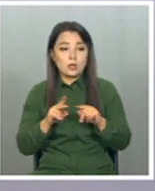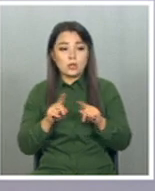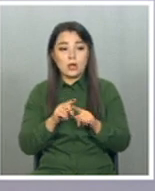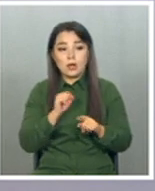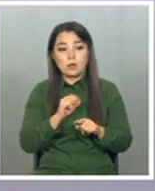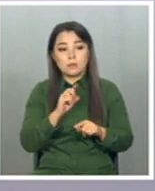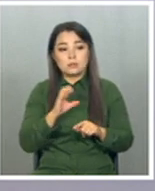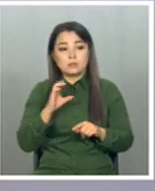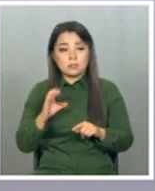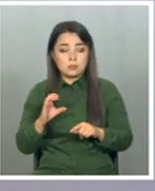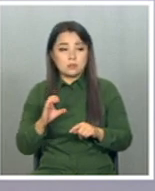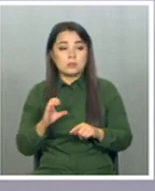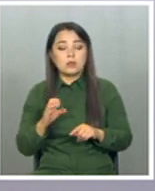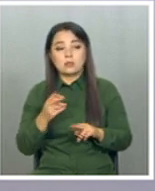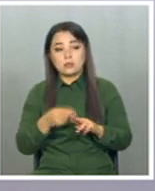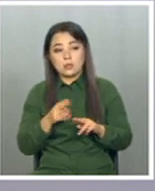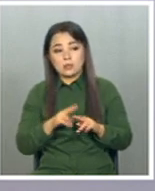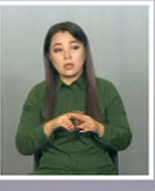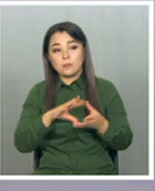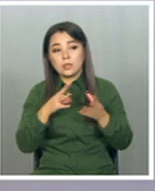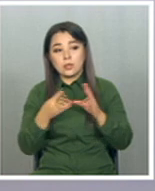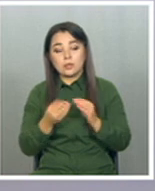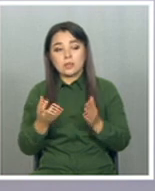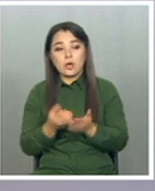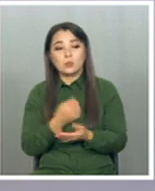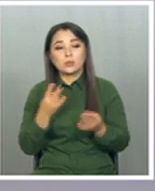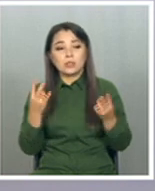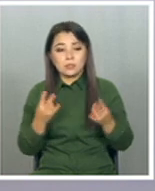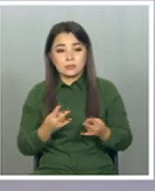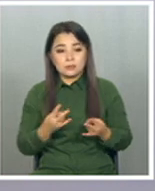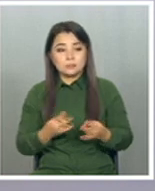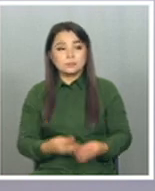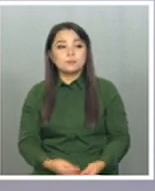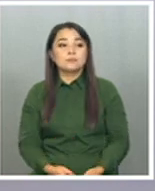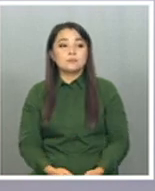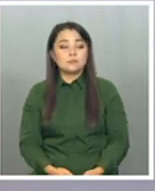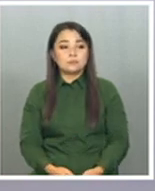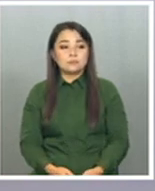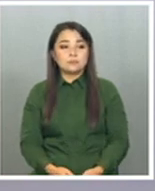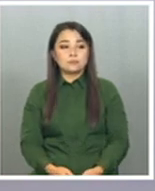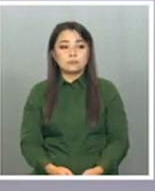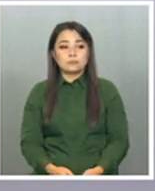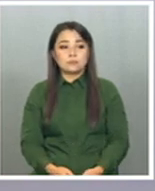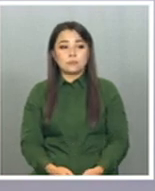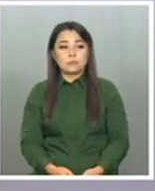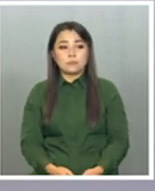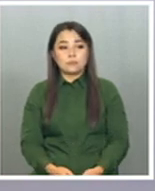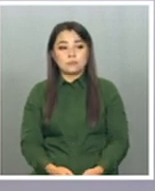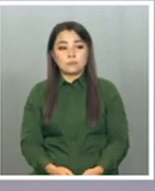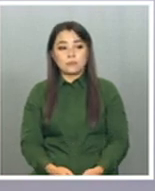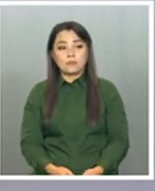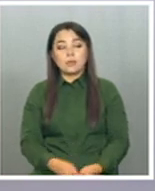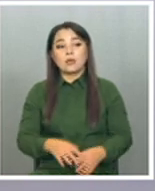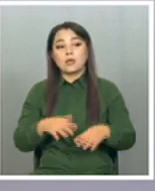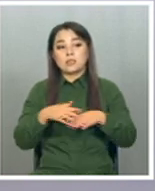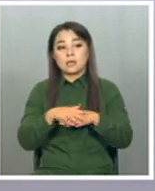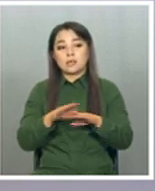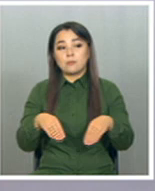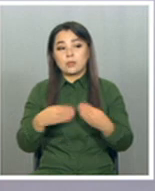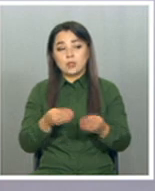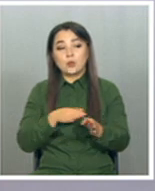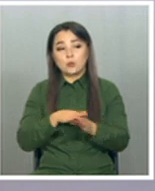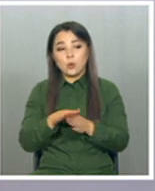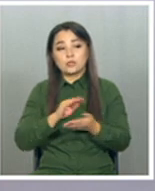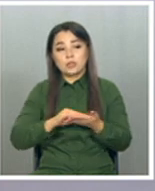ABC үшбұрышының периметрін табу керек. Ал енді қарайық, мінекей, есептің берілген толықтай